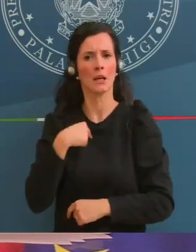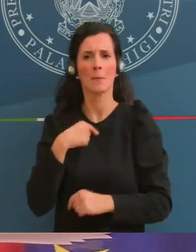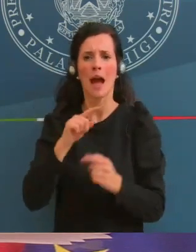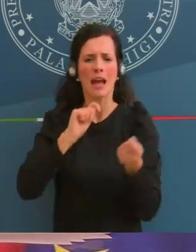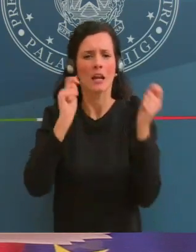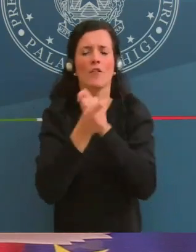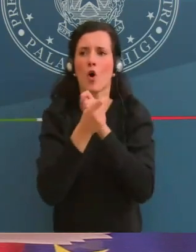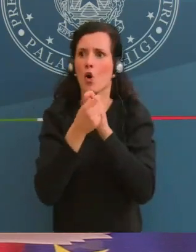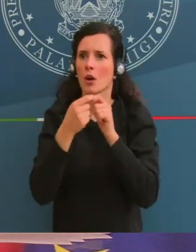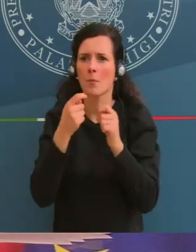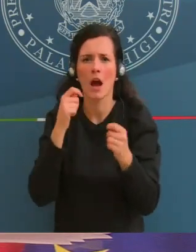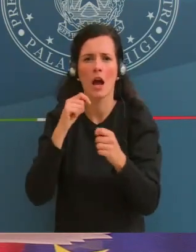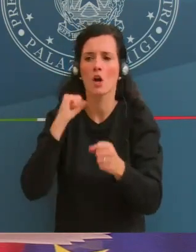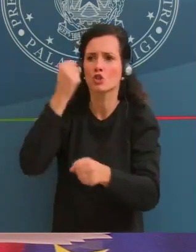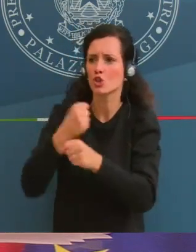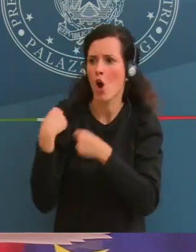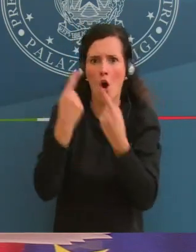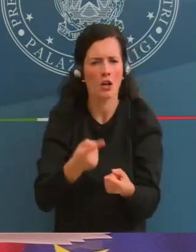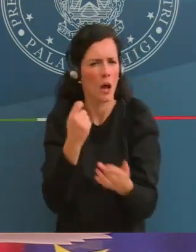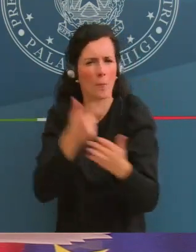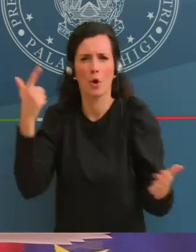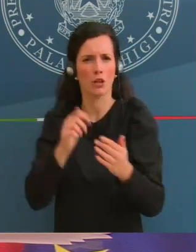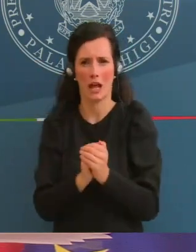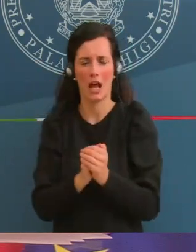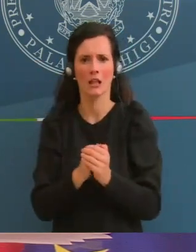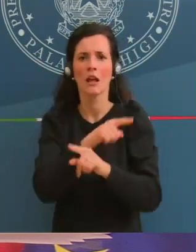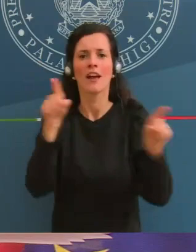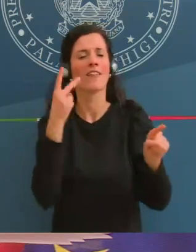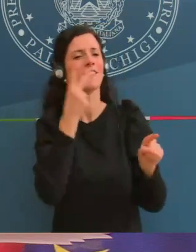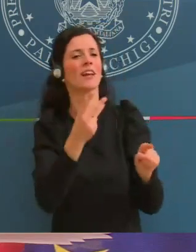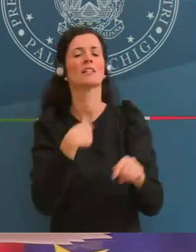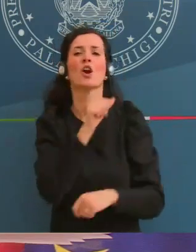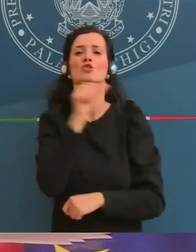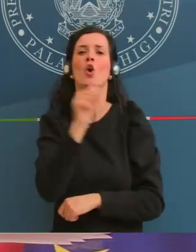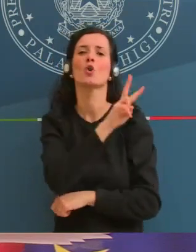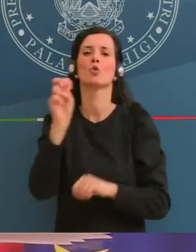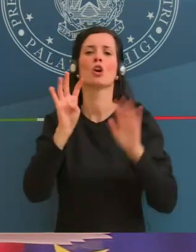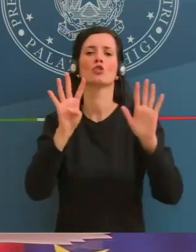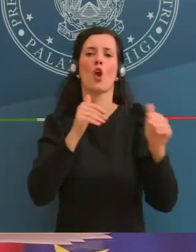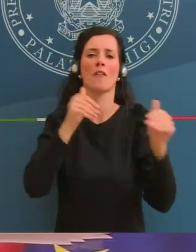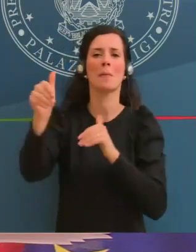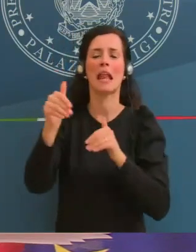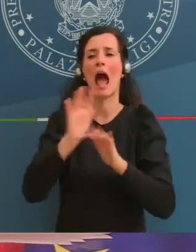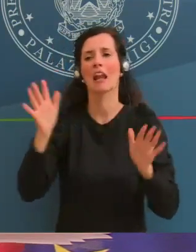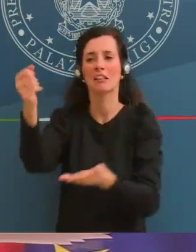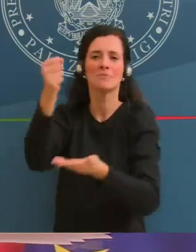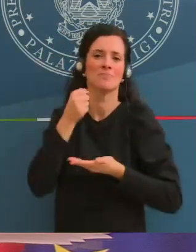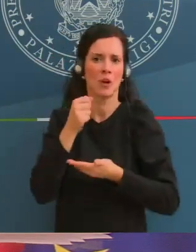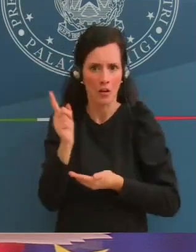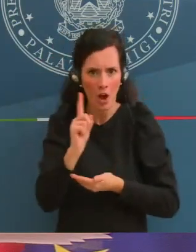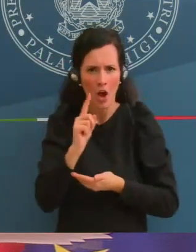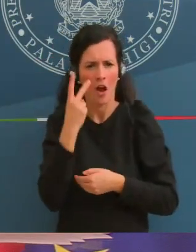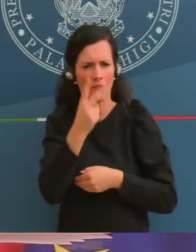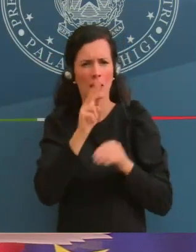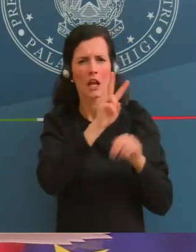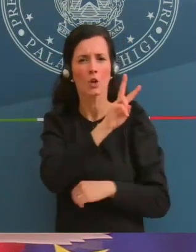anche cosa ci sono 10 209 miliardi c'è un debito comune europeo che non era neppure pensabile in europa possiamo fare molto di